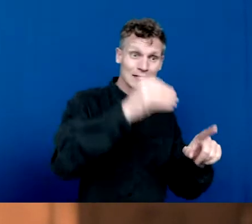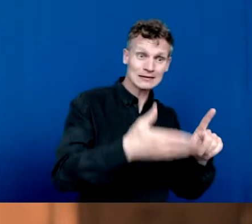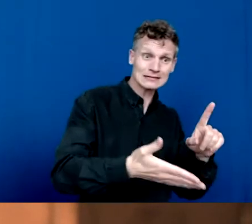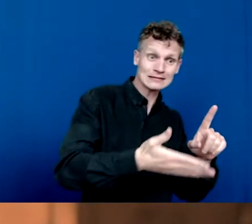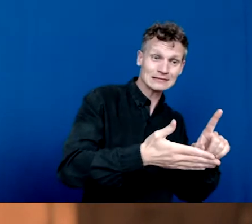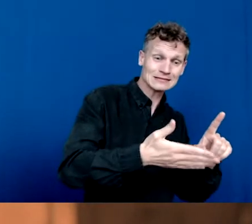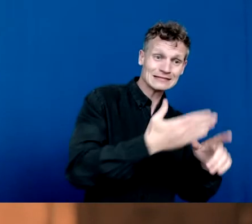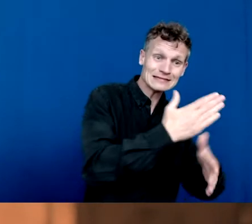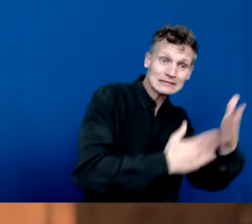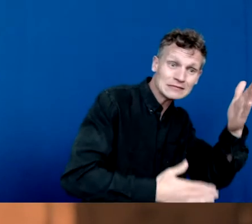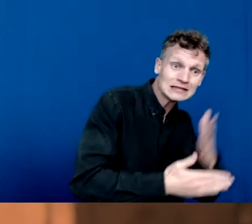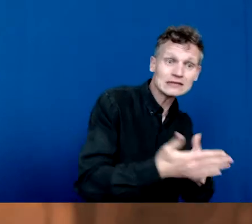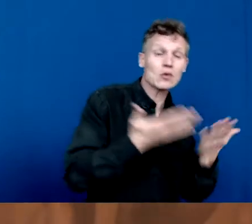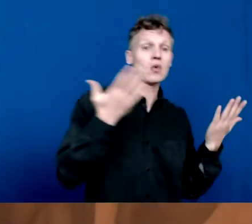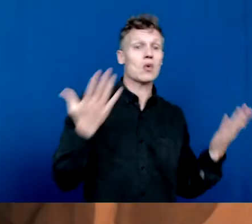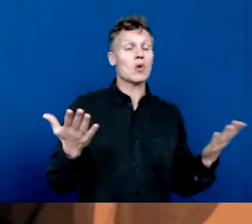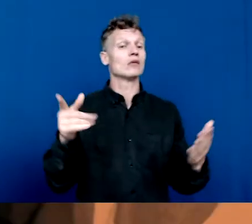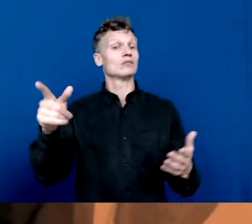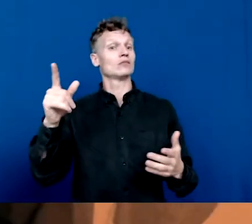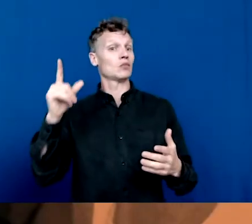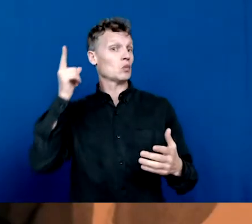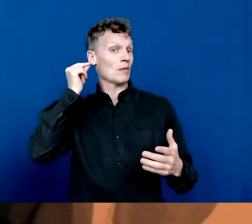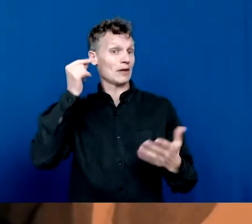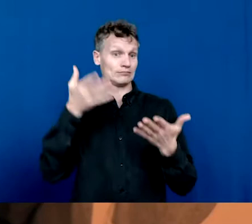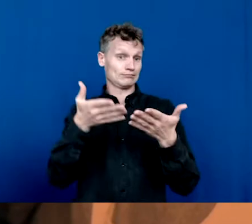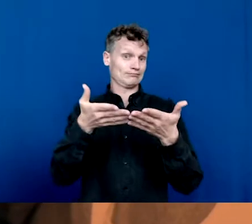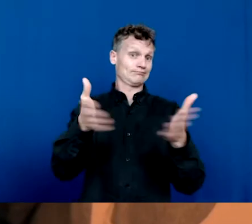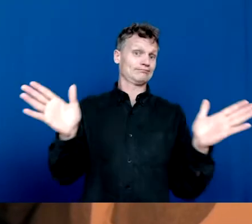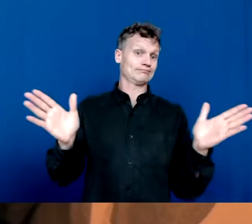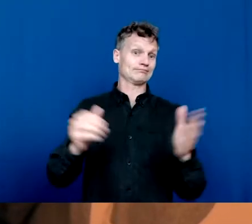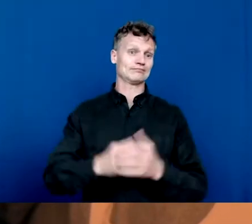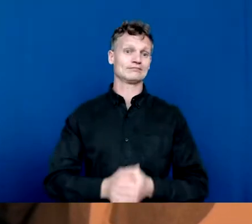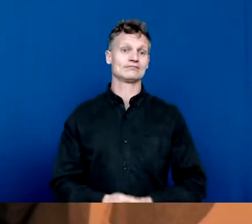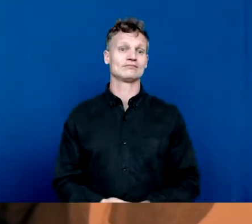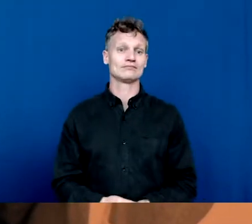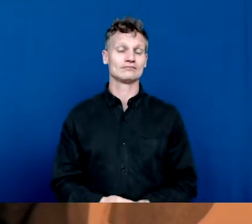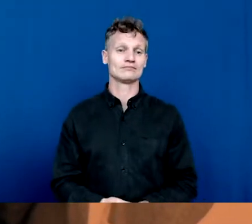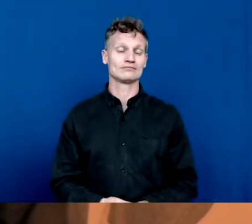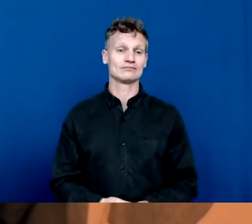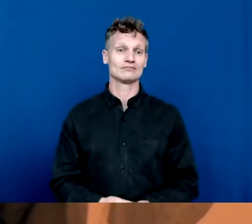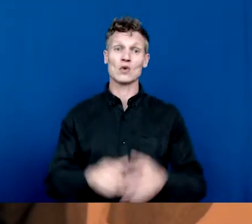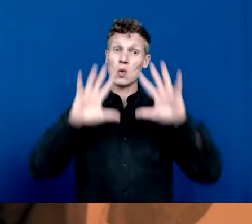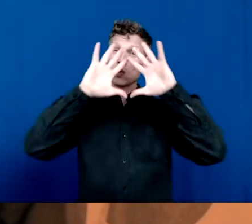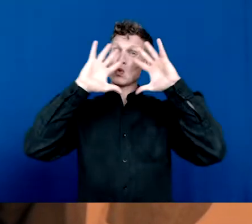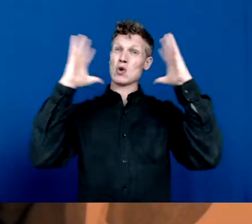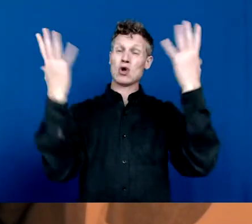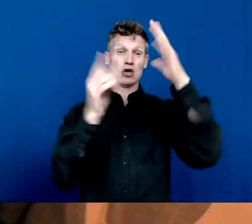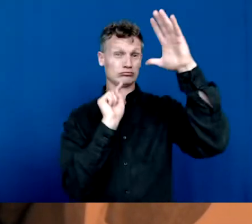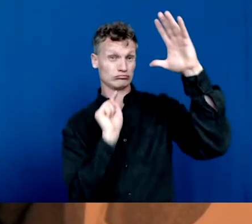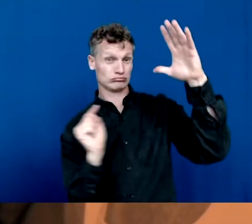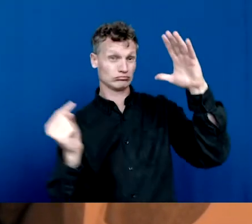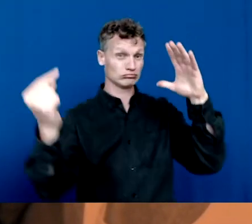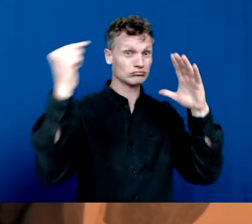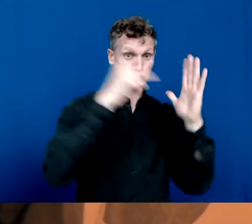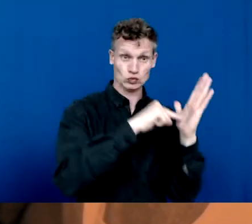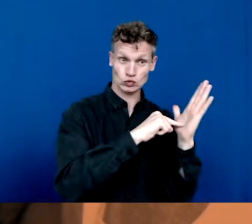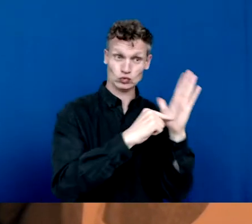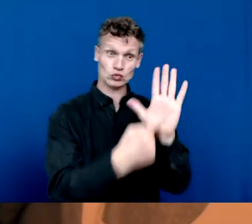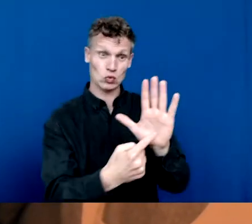non handicapées. Des preuves solides provenant de pays aussi divers que le